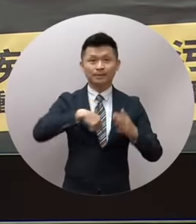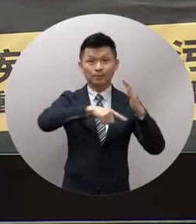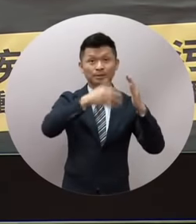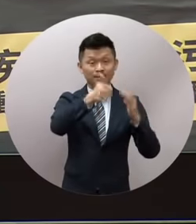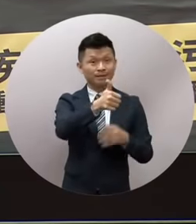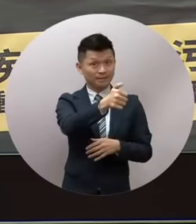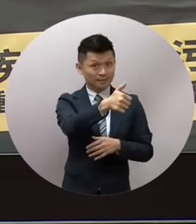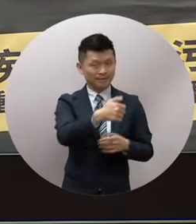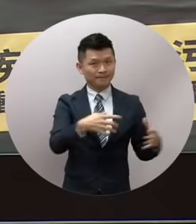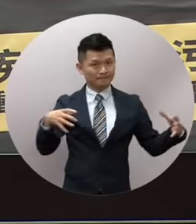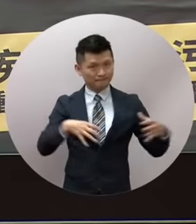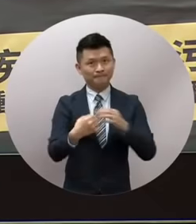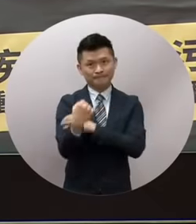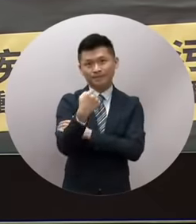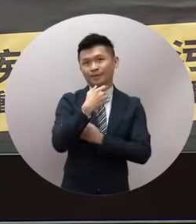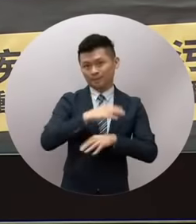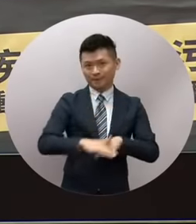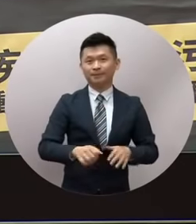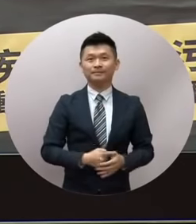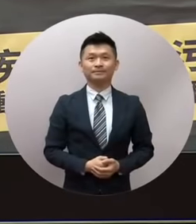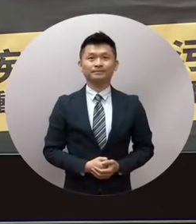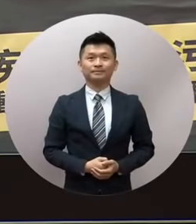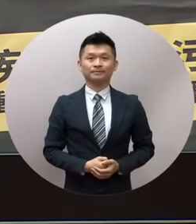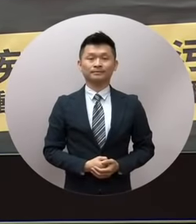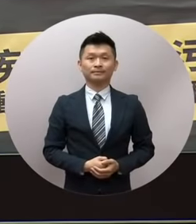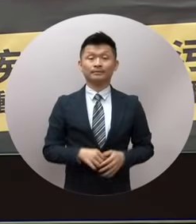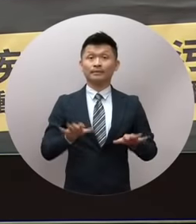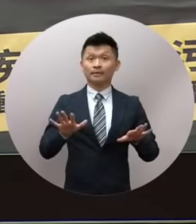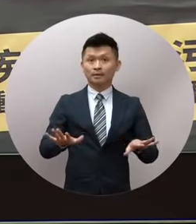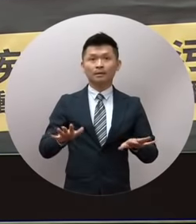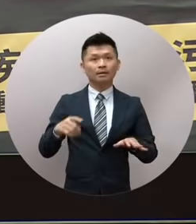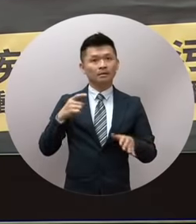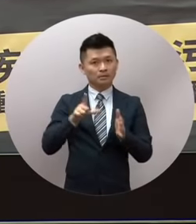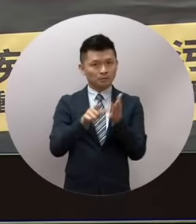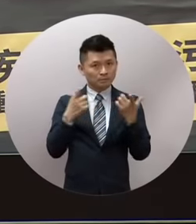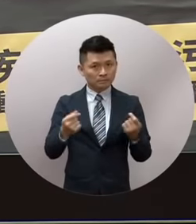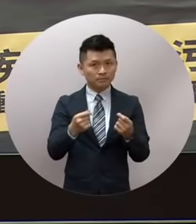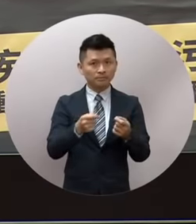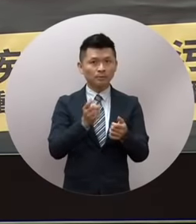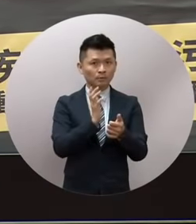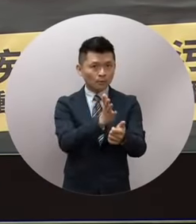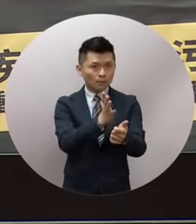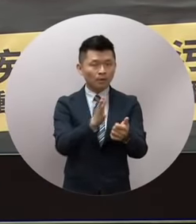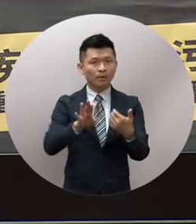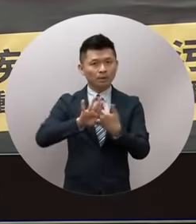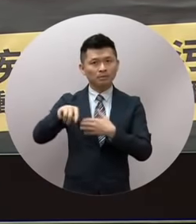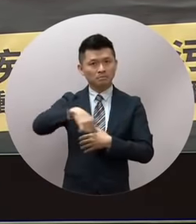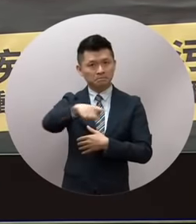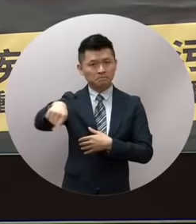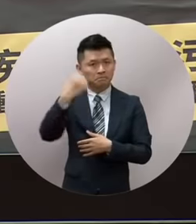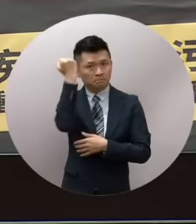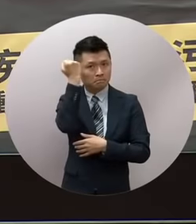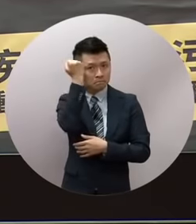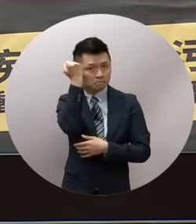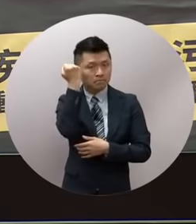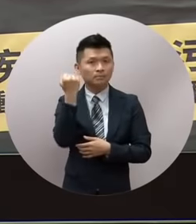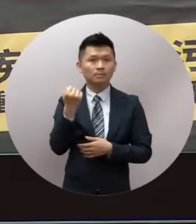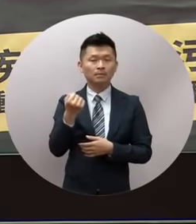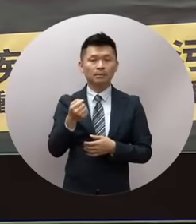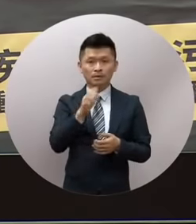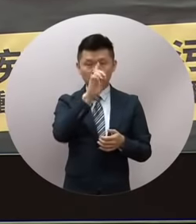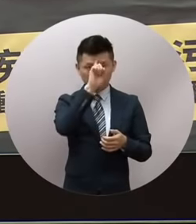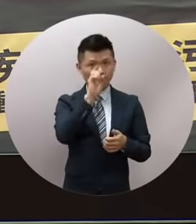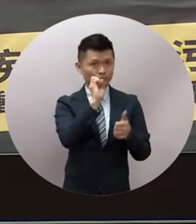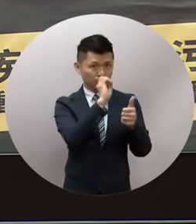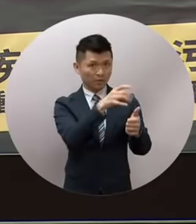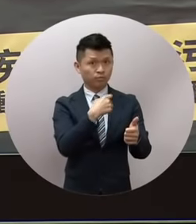长也愿意一起来努力。 应该的，谢谢。 那今天想要同时来谈一谈，就是说其实还有另外一群也是很辛苦的人，也想让 院长